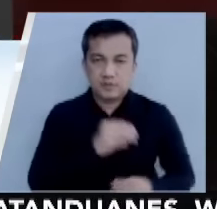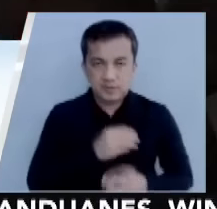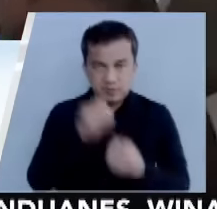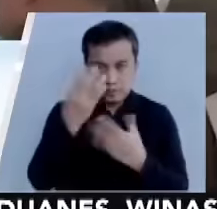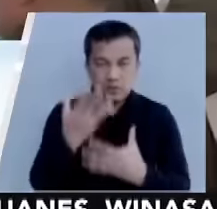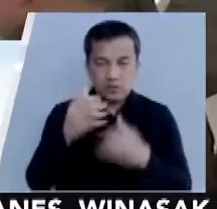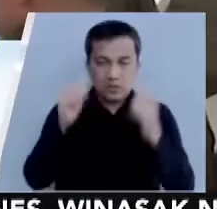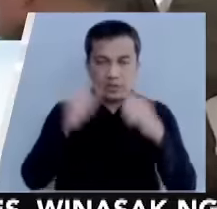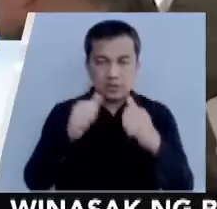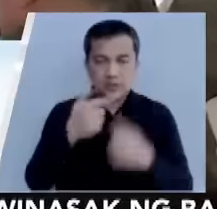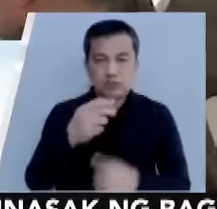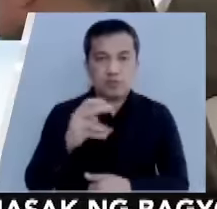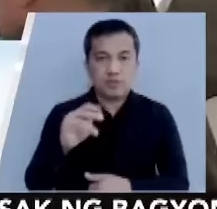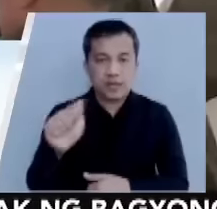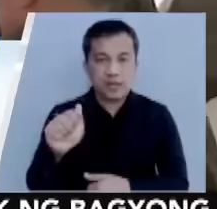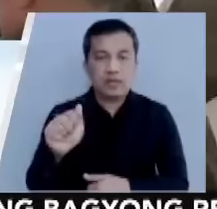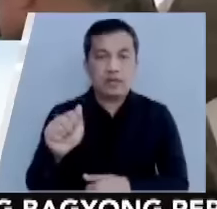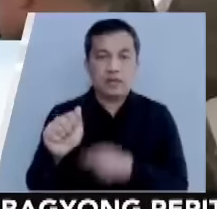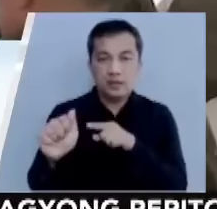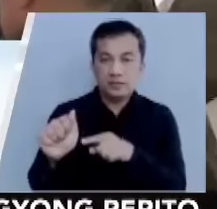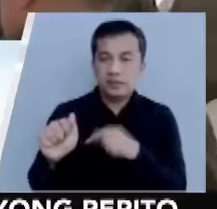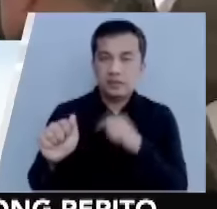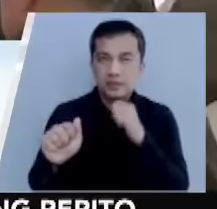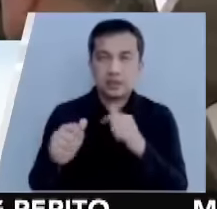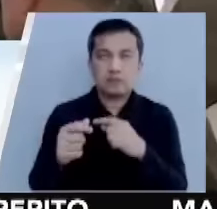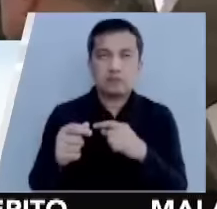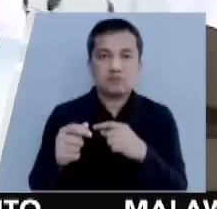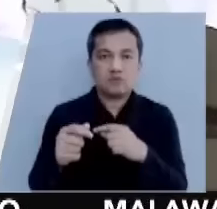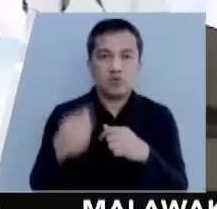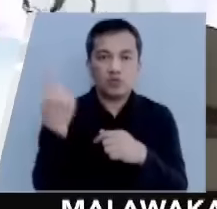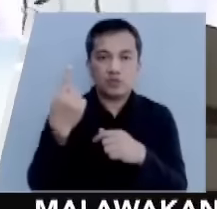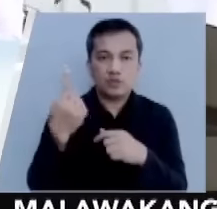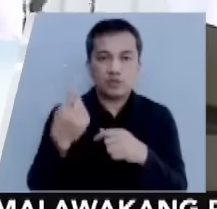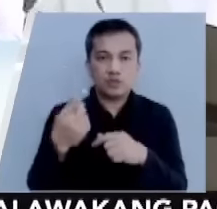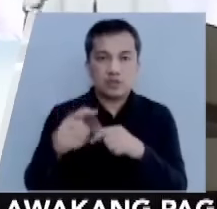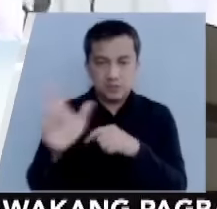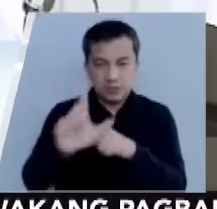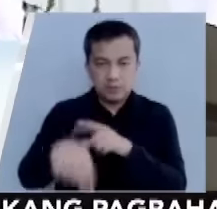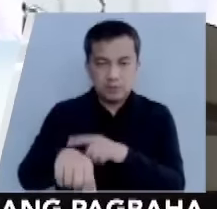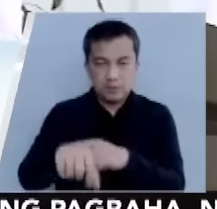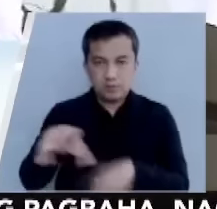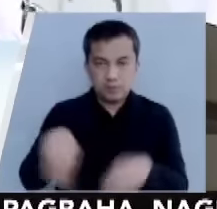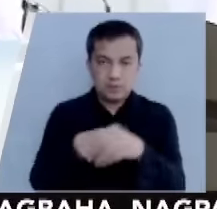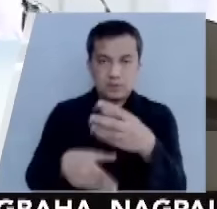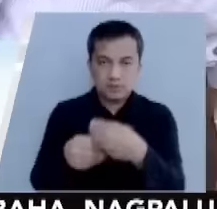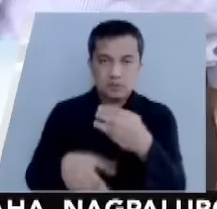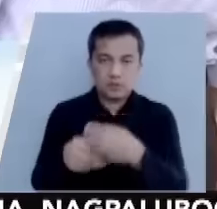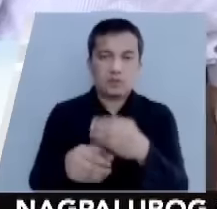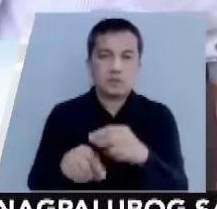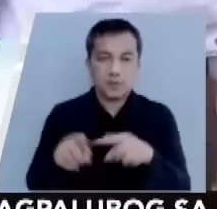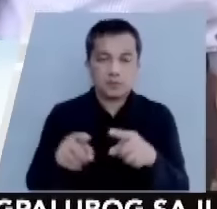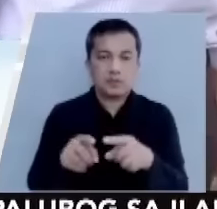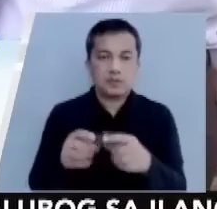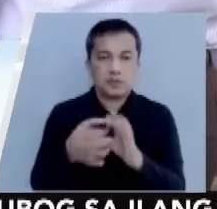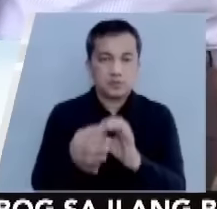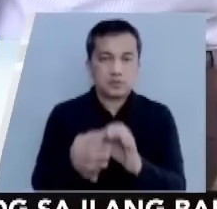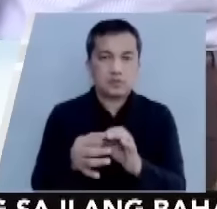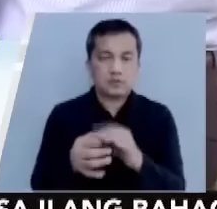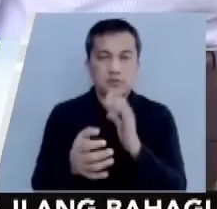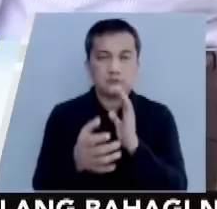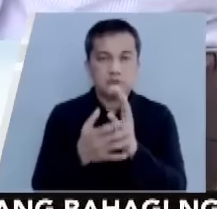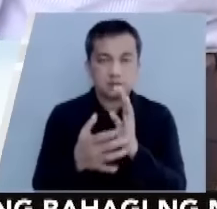GSOMIA, magkakaroon hindi lamang ng napapanahong palitan ng impormasyon, kundi kooperasyon sa defense technology. Sa operational level,